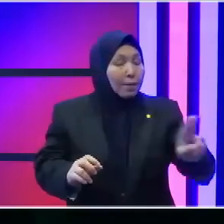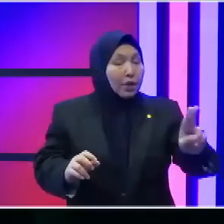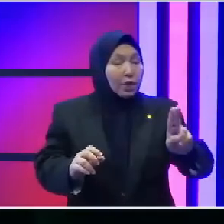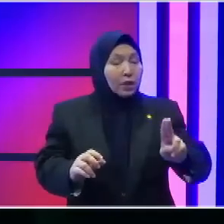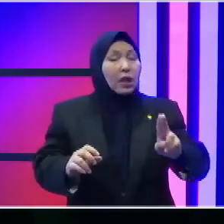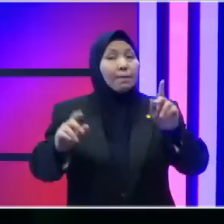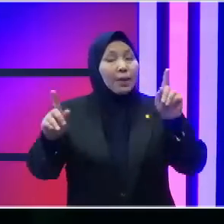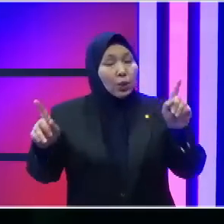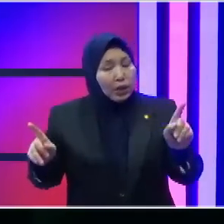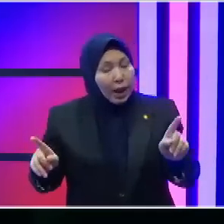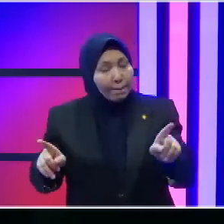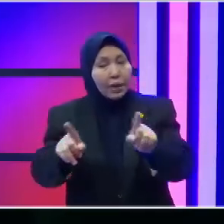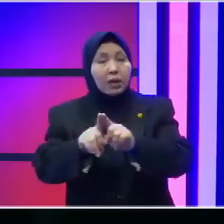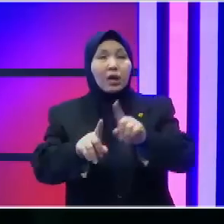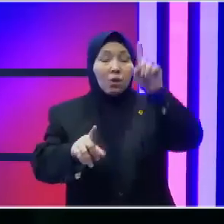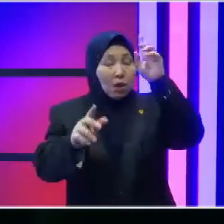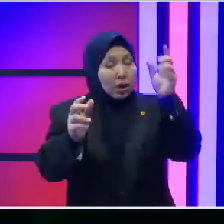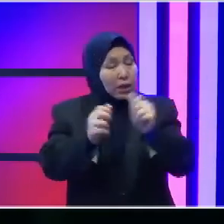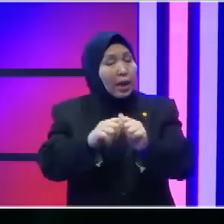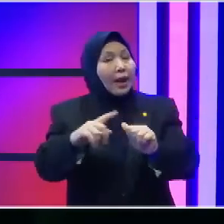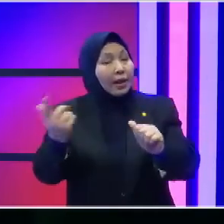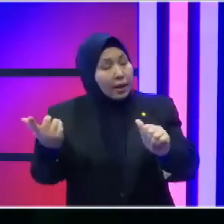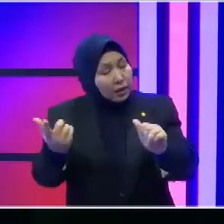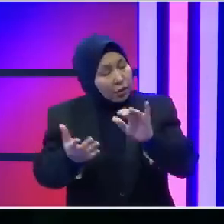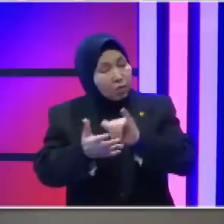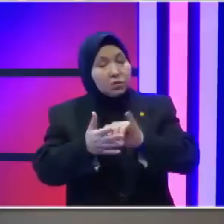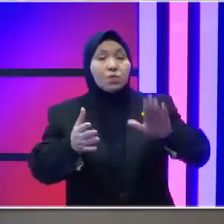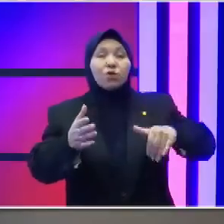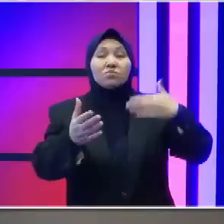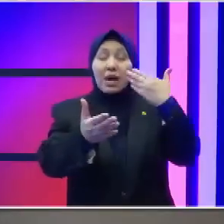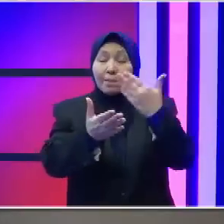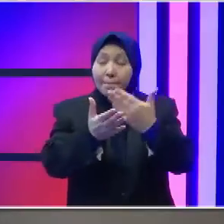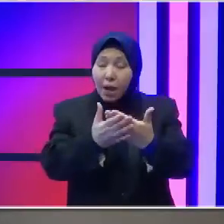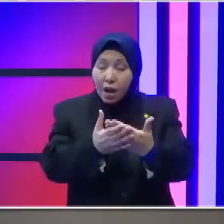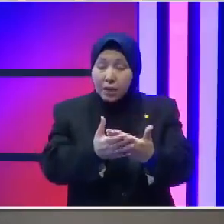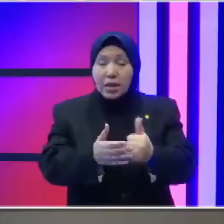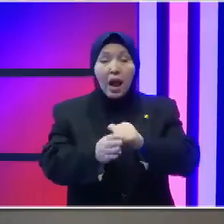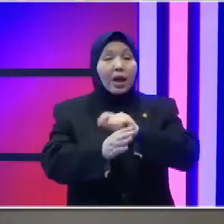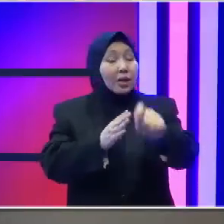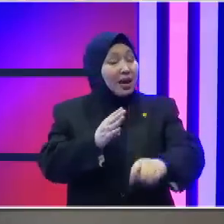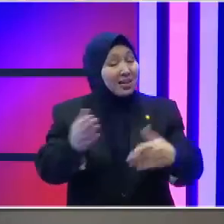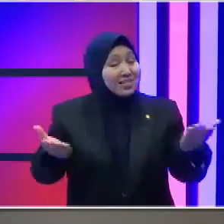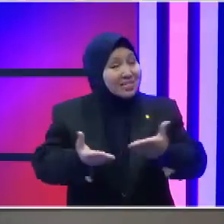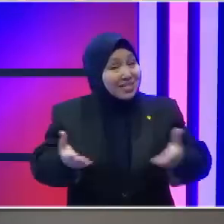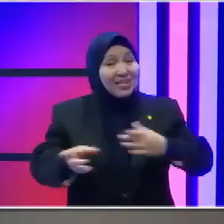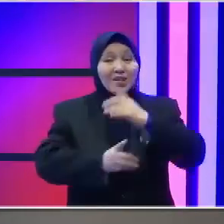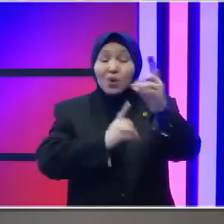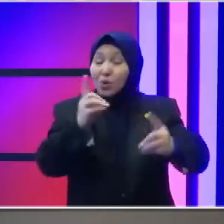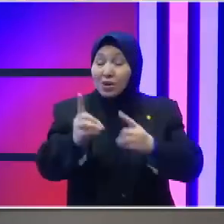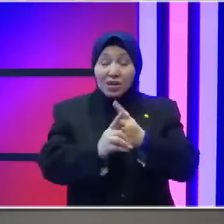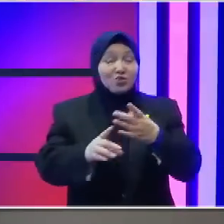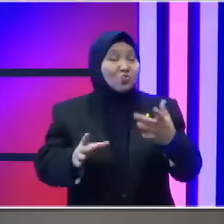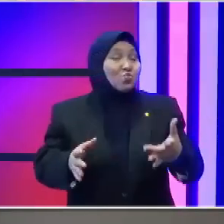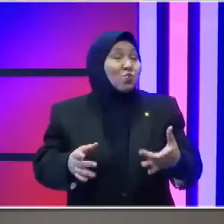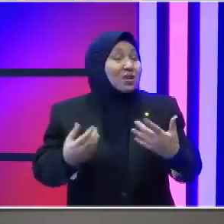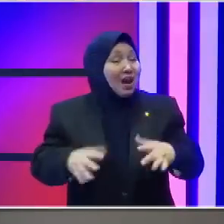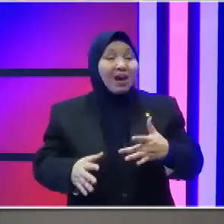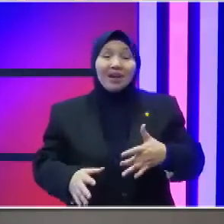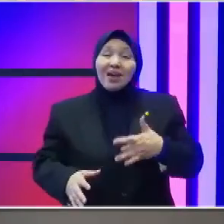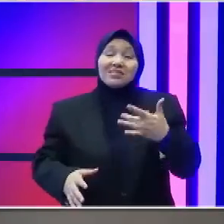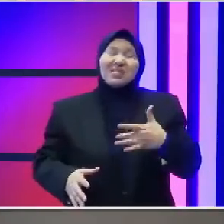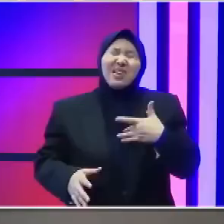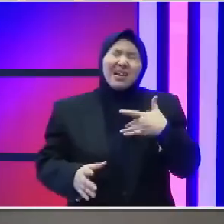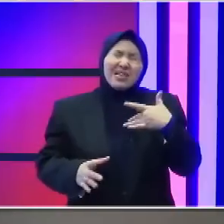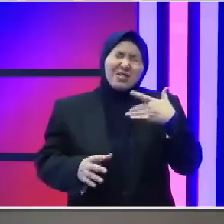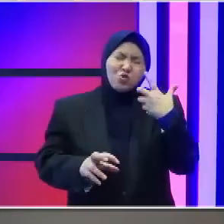Allah Subhanahu taala, rupa-rupanya sebelum sampai di akhirat sana, di sini sahaja pun dia sudah rasai azabnya,